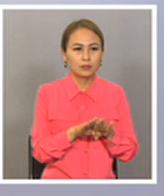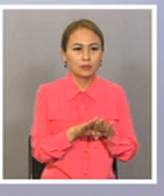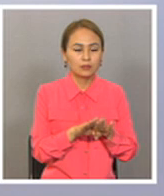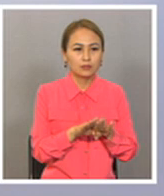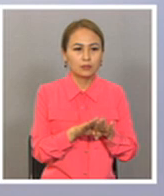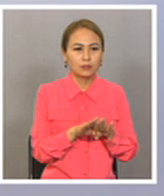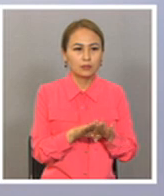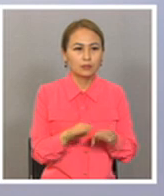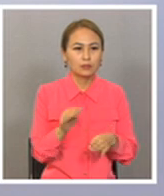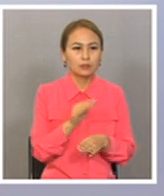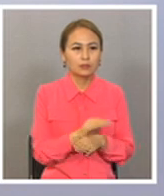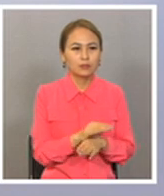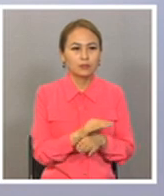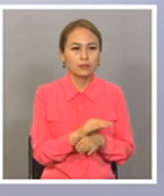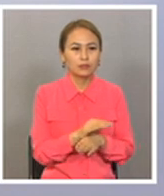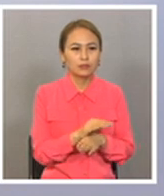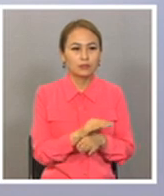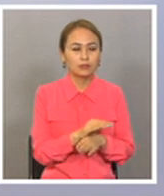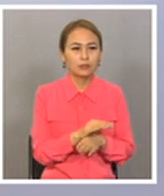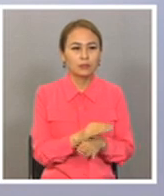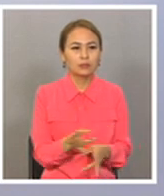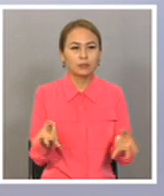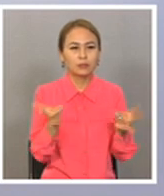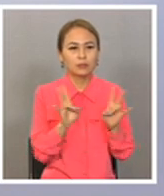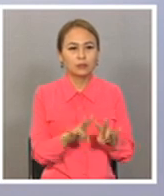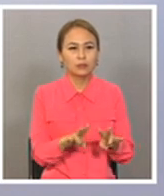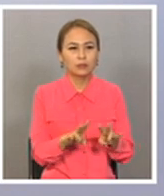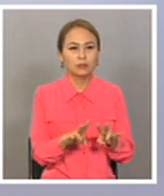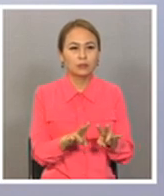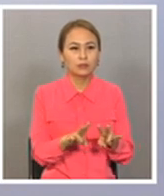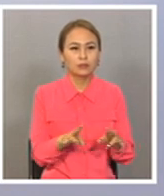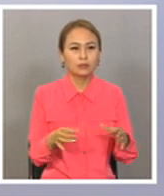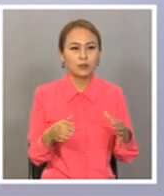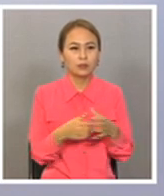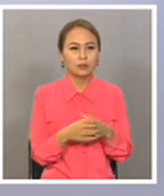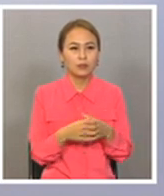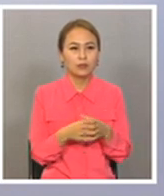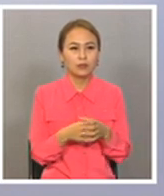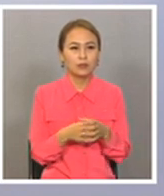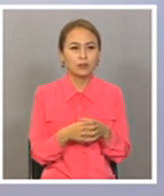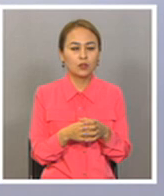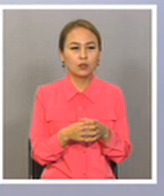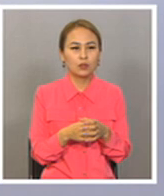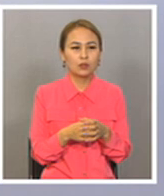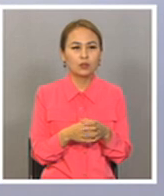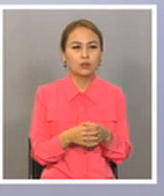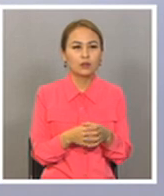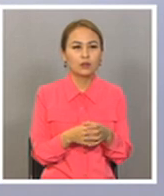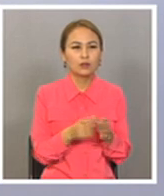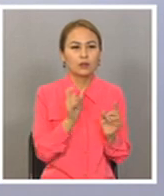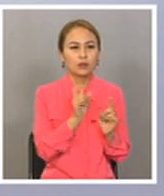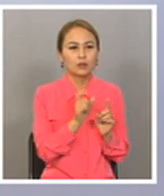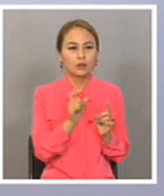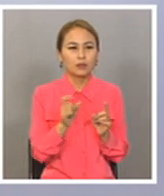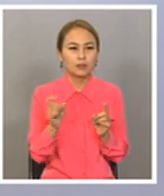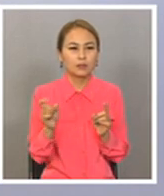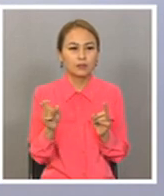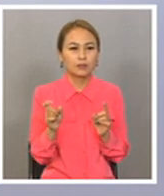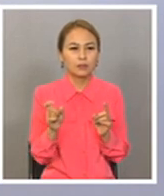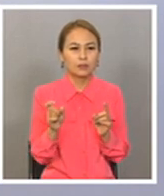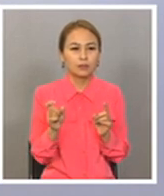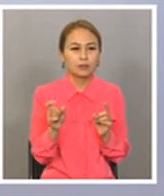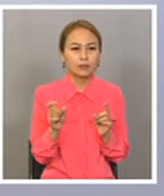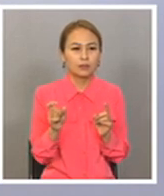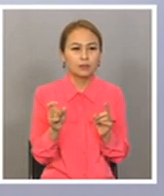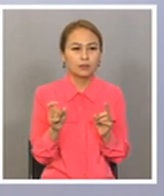немесе 1000 деген сияқты сандар болу керек. Ал бізде 4 тұр. Қалайша 4-ті 10-ға немесе 100-ге айналдыруға болады? 10-ға біз келтіре алмаймыз,